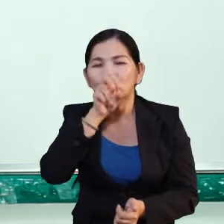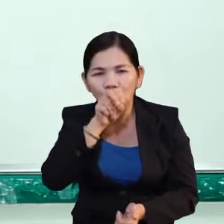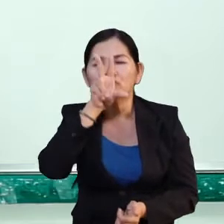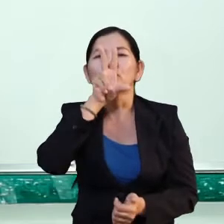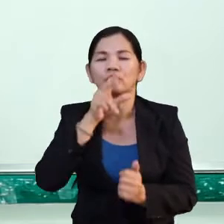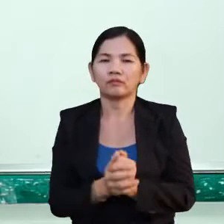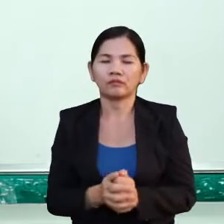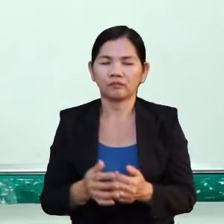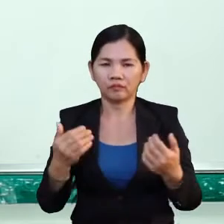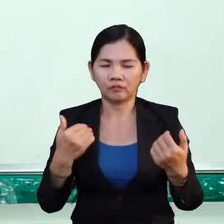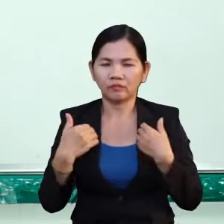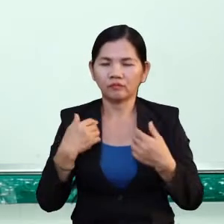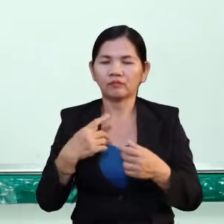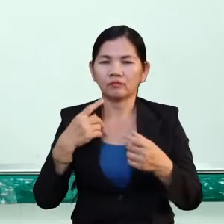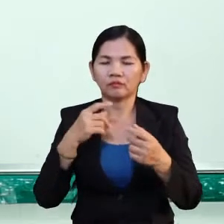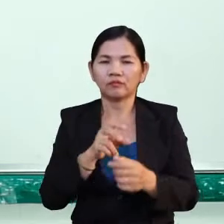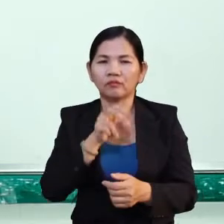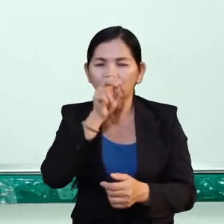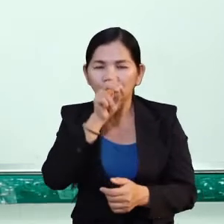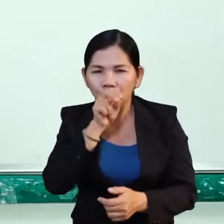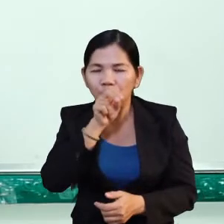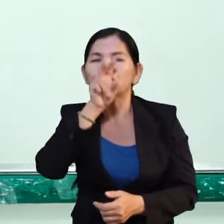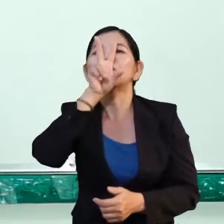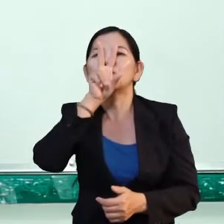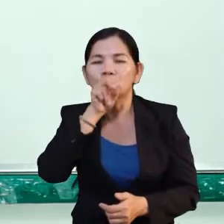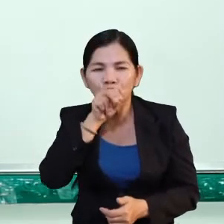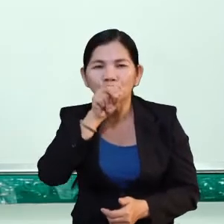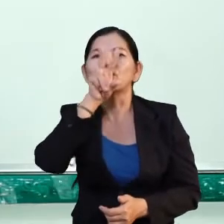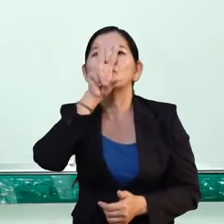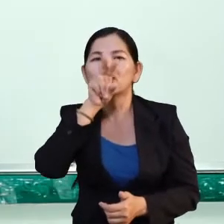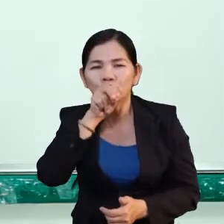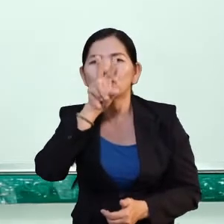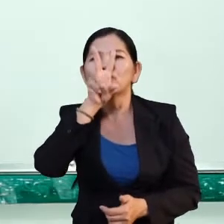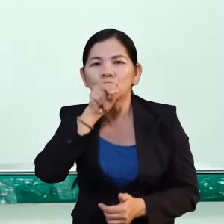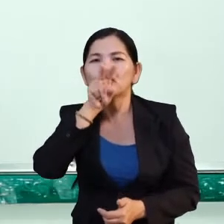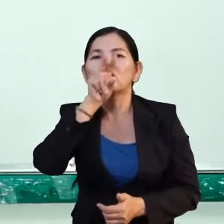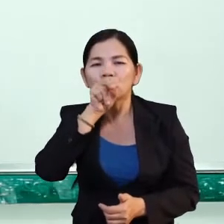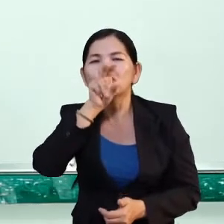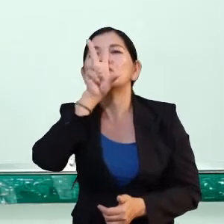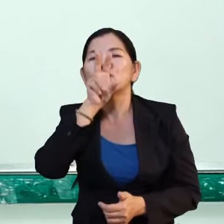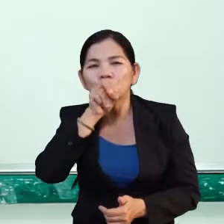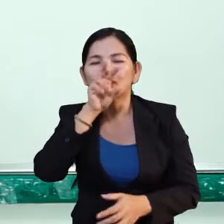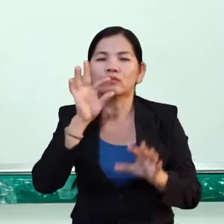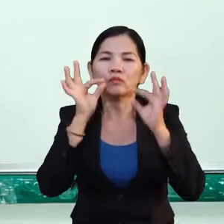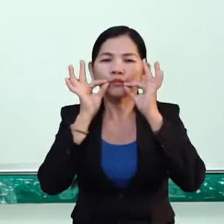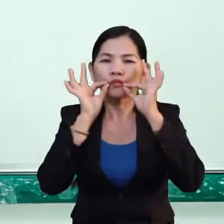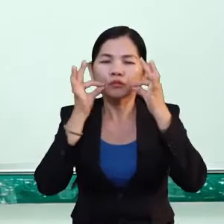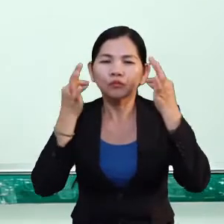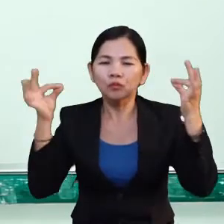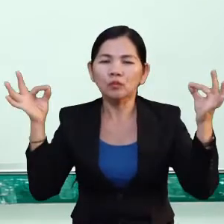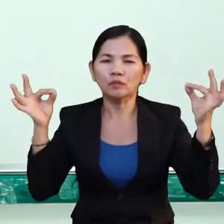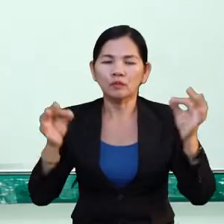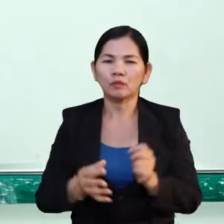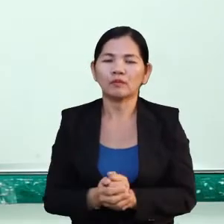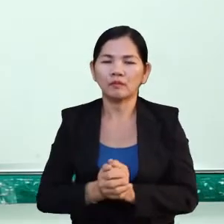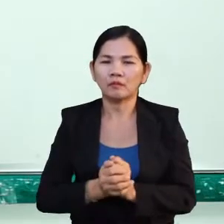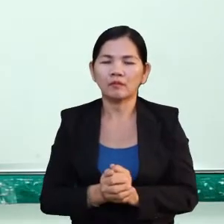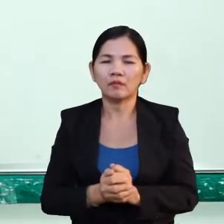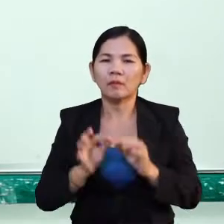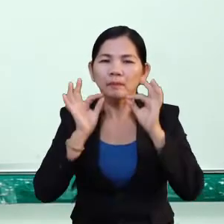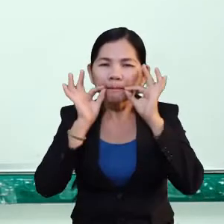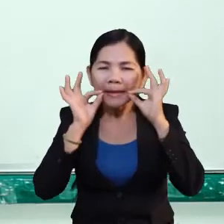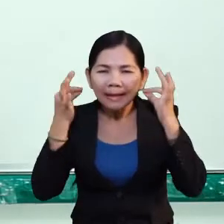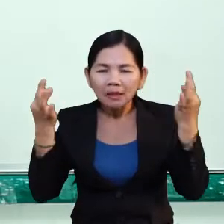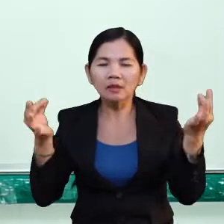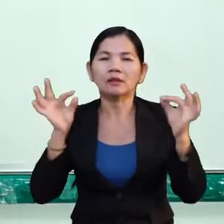ញ្ចឹងសត្វទាវាយំឮយ៉ាងម៉េចវាស្រែកយ៉ាងម៉េចចាកាប់កាប់កាប់កាប់ចាចុះឆ្មាវិញវាស្រែកយ៉ាងម៉េចកូនចា